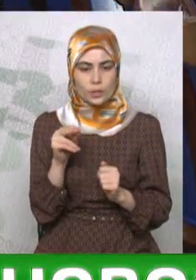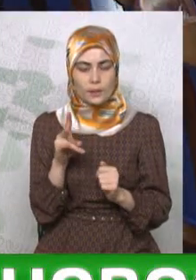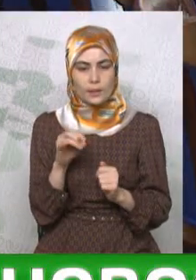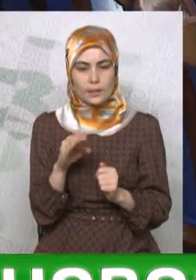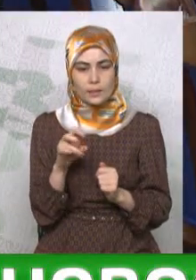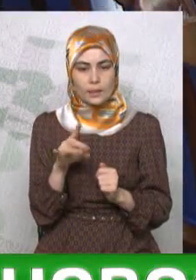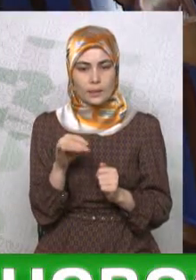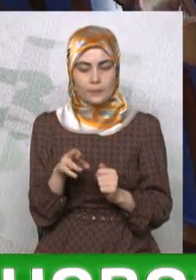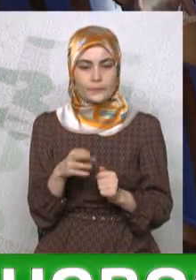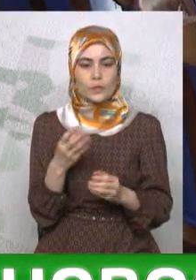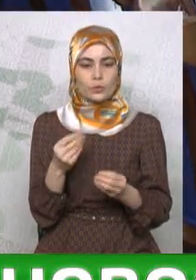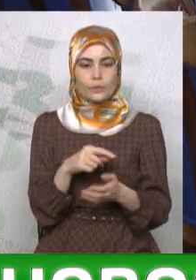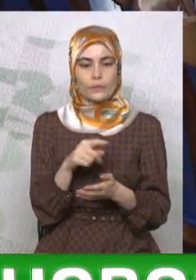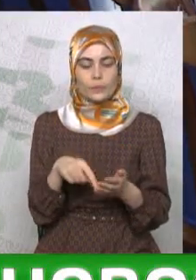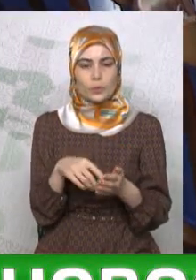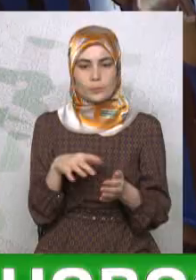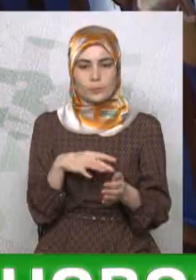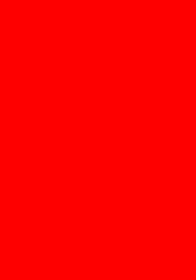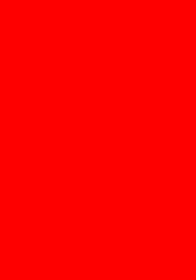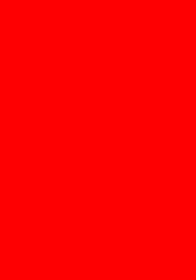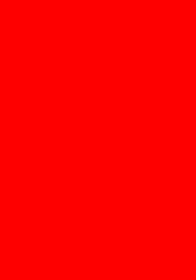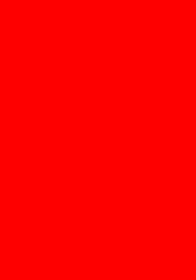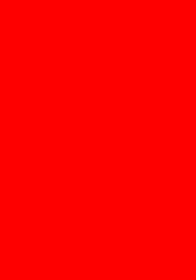Другой вопрос в повестке – это обеспечение жителей